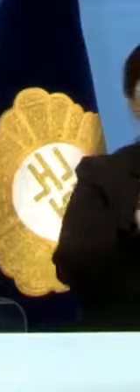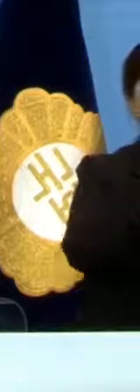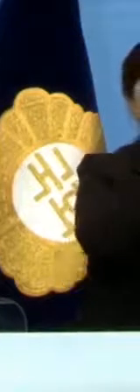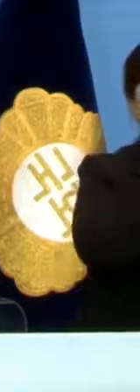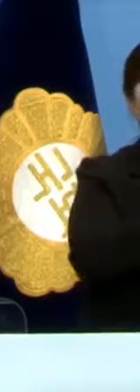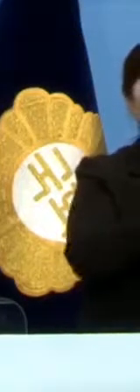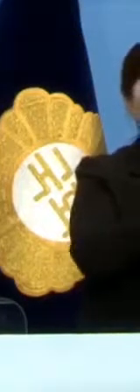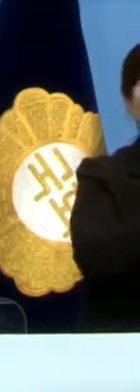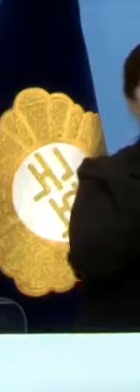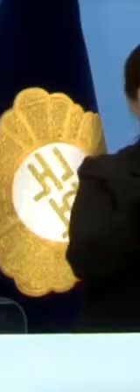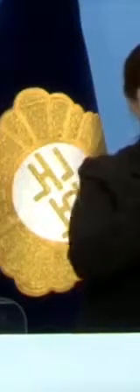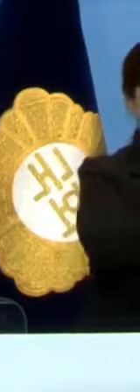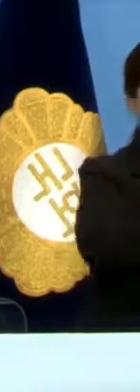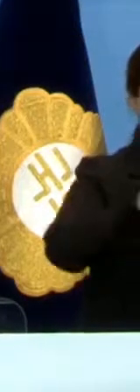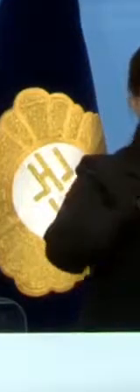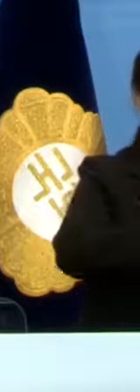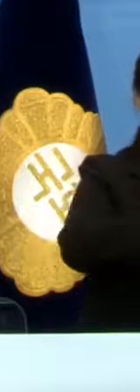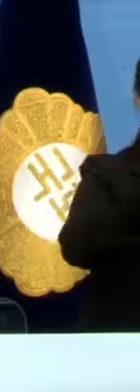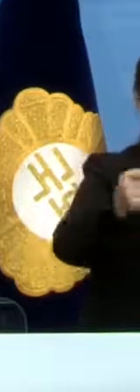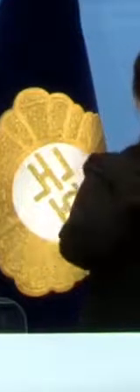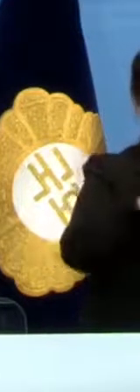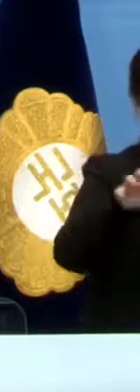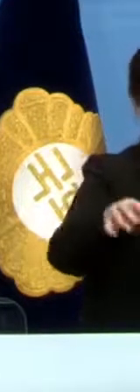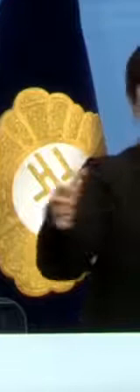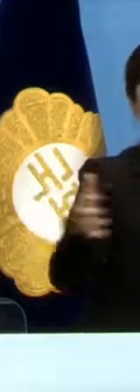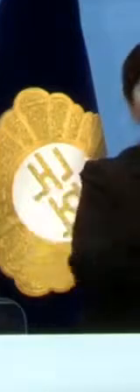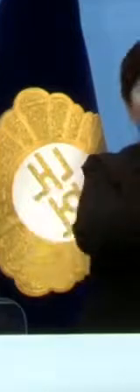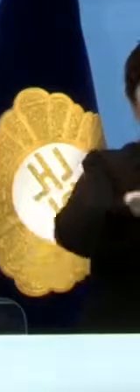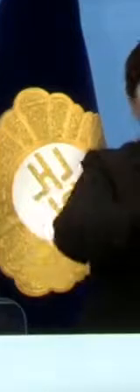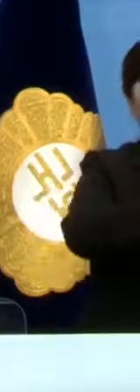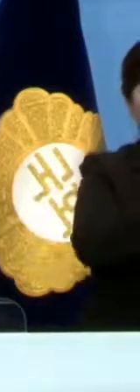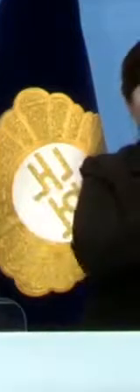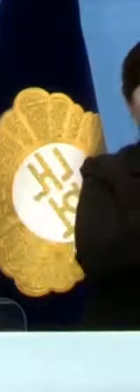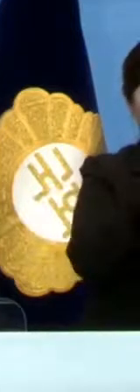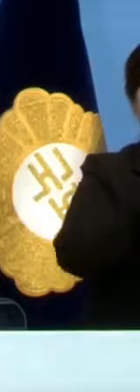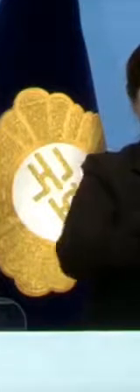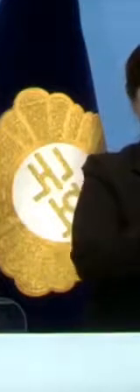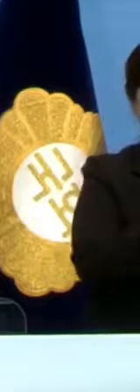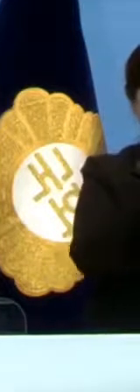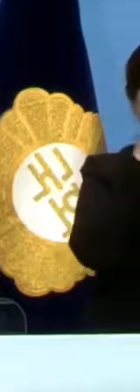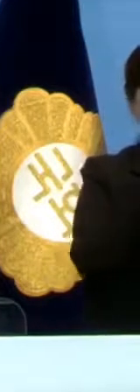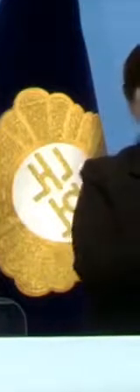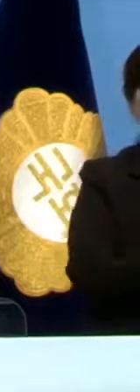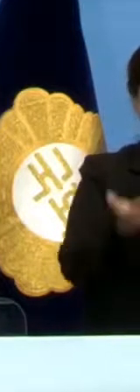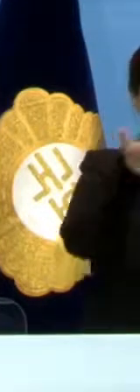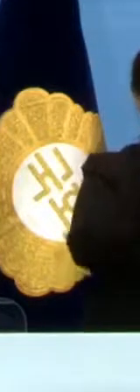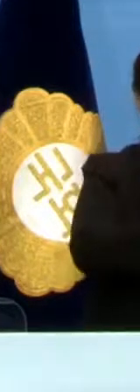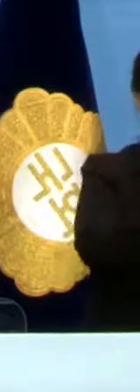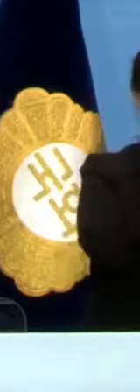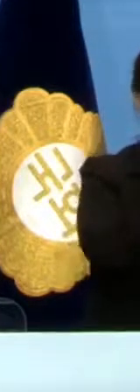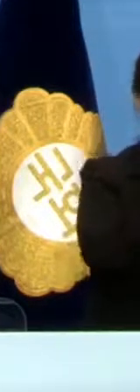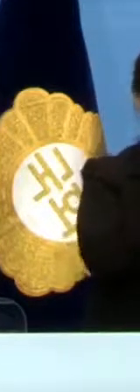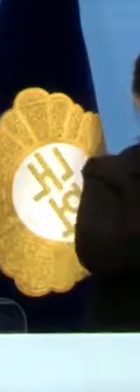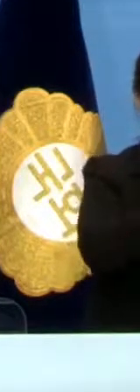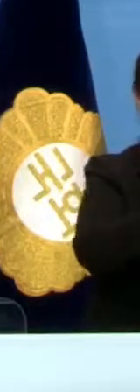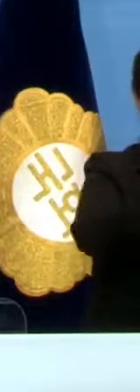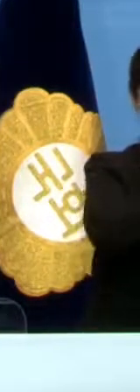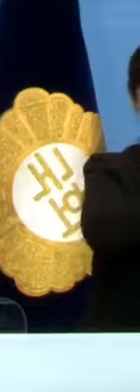창출하여 부산광역시와 그 인접 지역까지 일대 도약을 가능하게 하는 아주 중요한